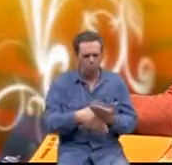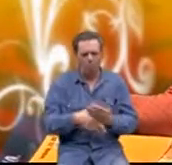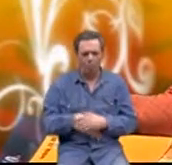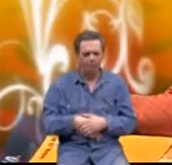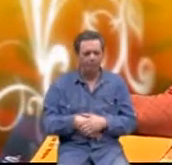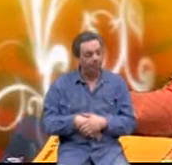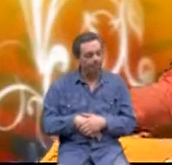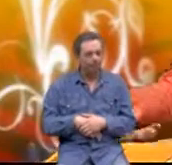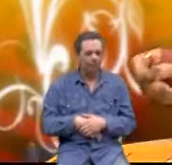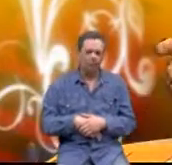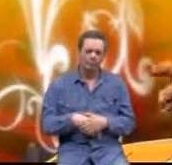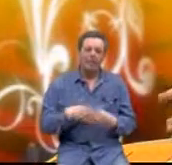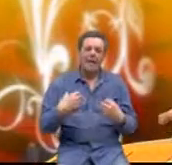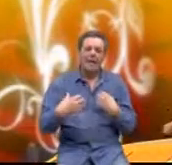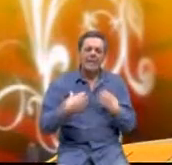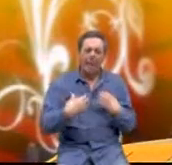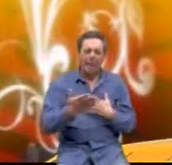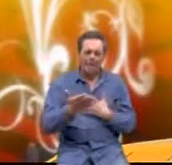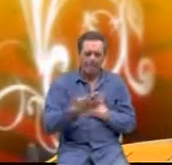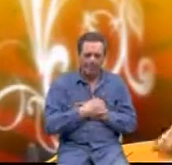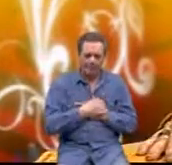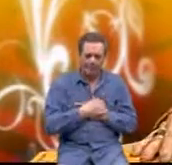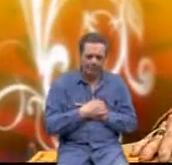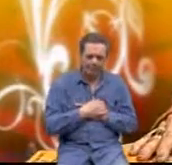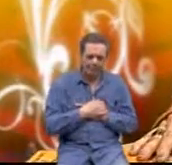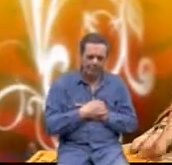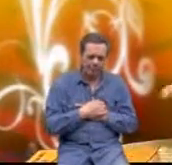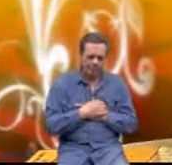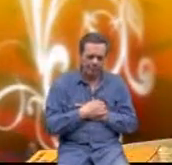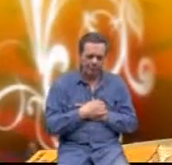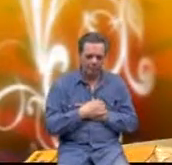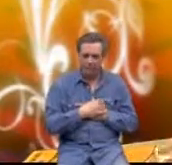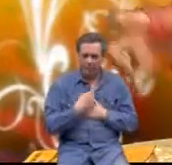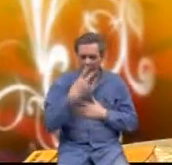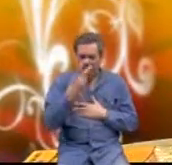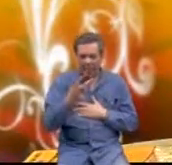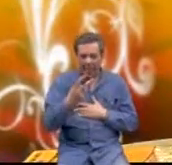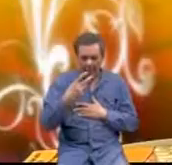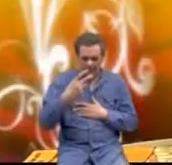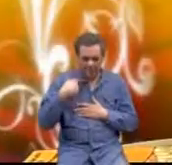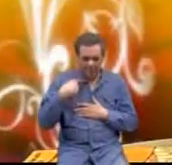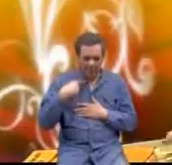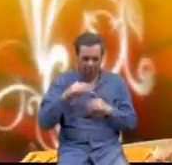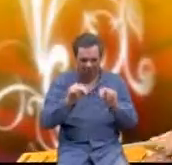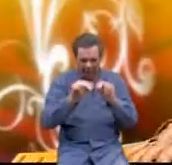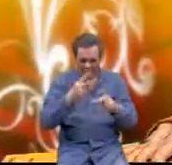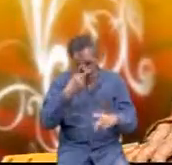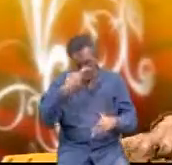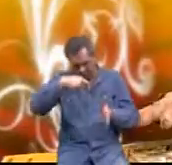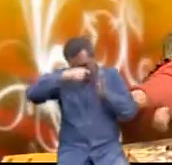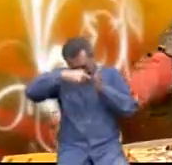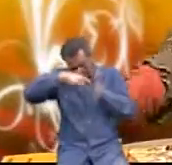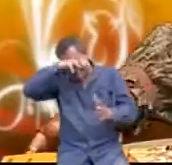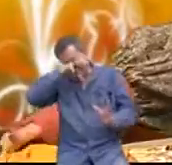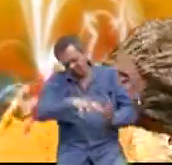na sajam. Zapravo, ja bih ga čak, ja ne znam, moj režiser vidio ovo na stolu s ovom kamerom, pa da malo dok